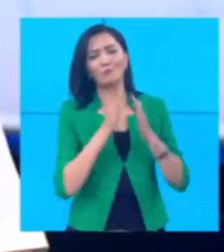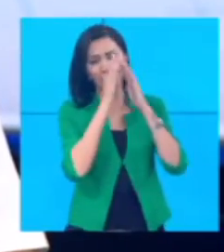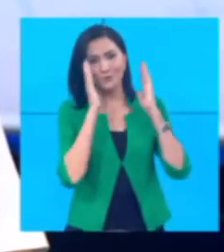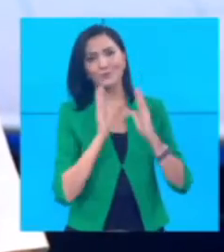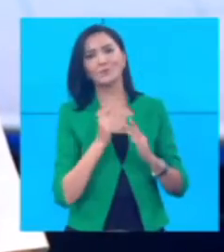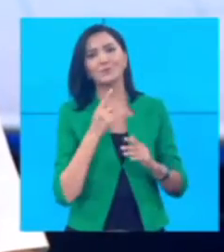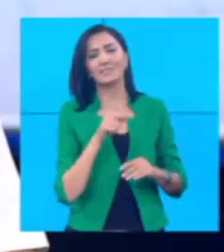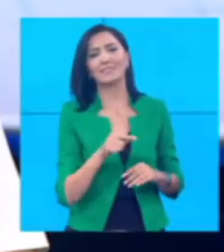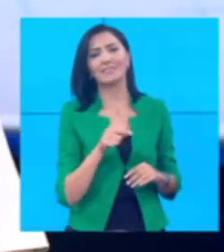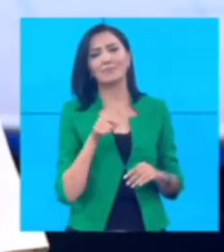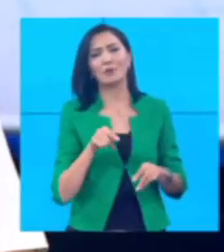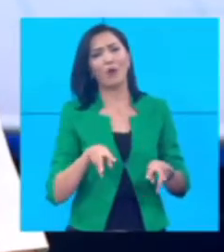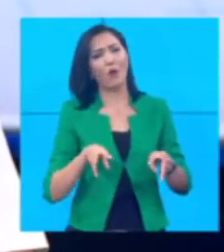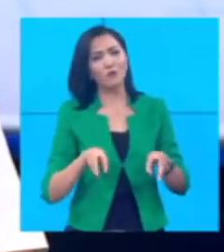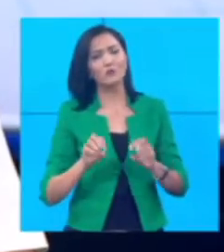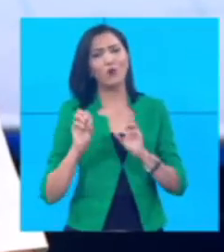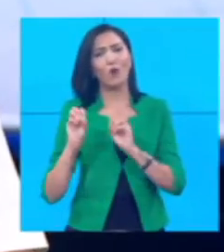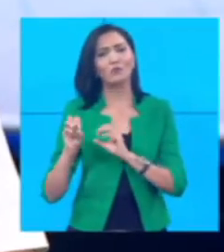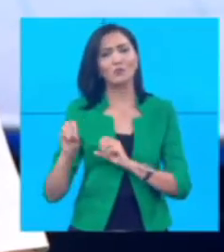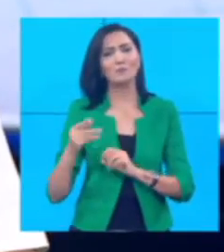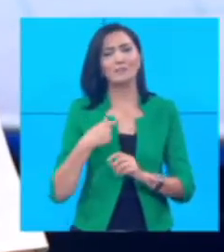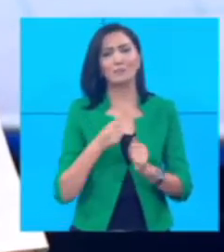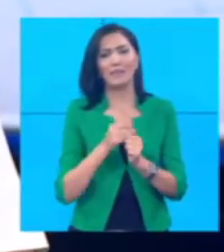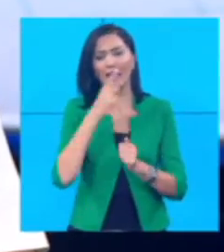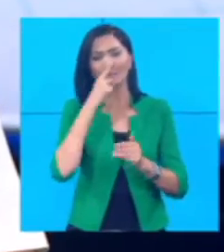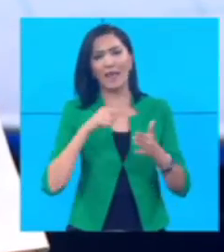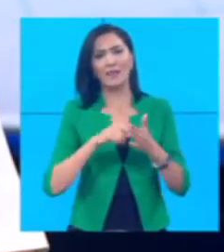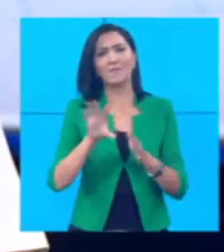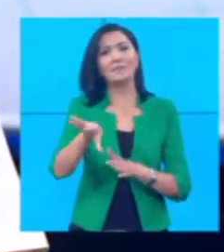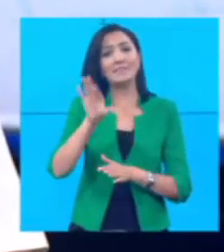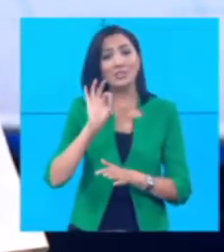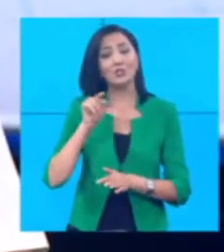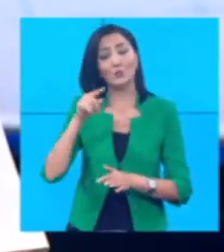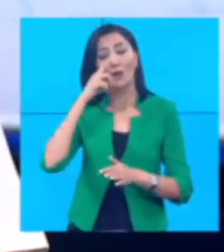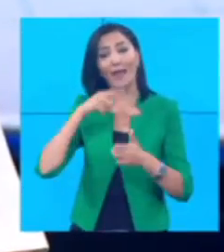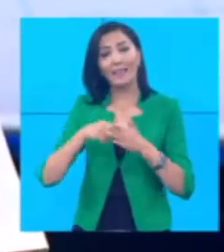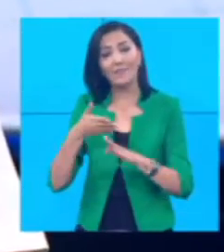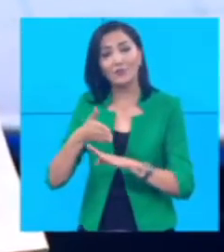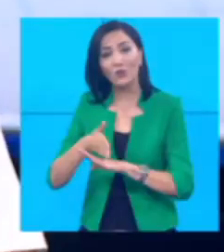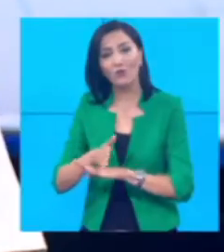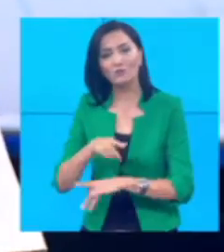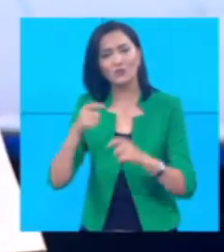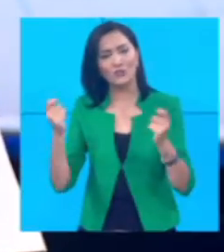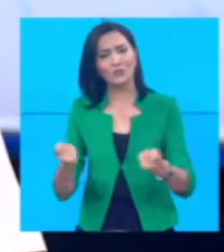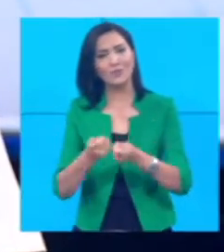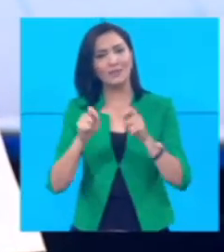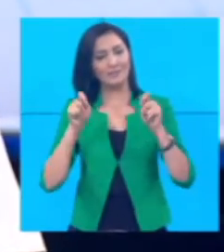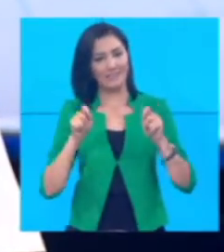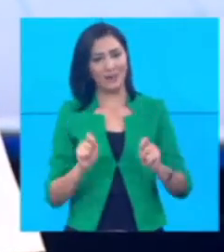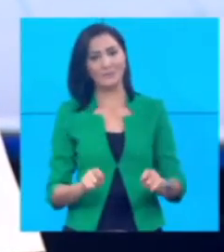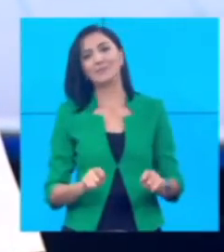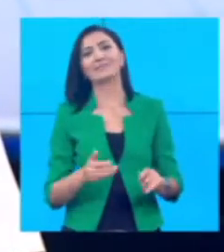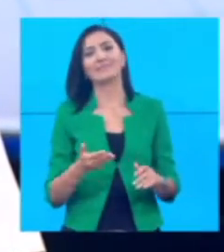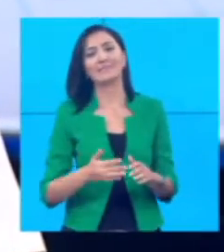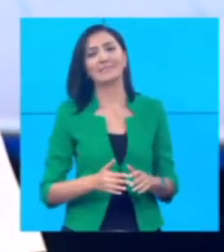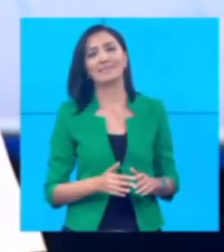Çok şükür bir oturduk hocamızla, bir kendimize hedef seçtik. Bu hedef doğrultusunda çalışmalarımızı